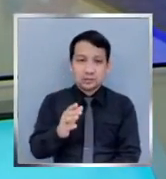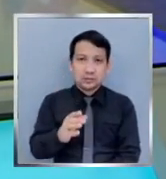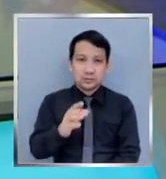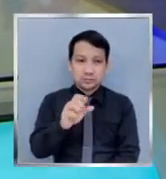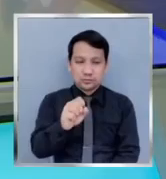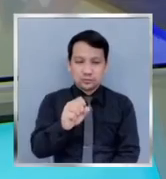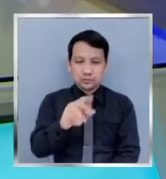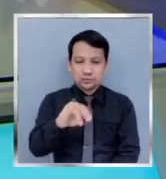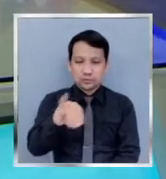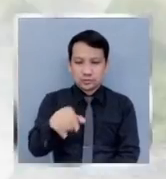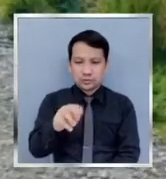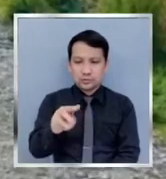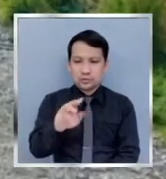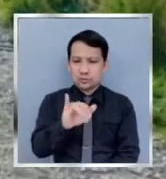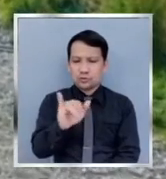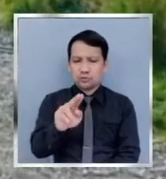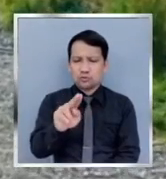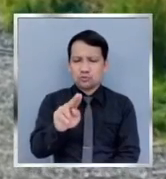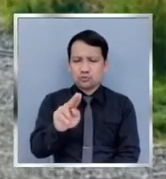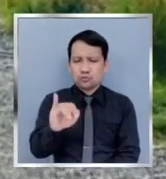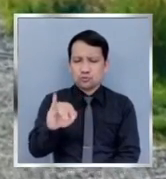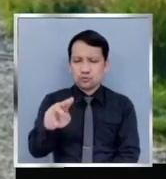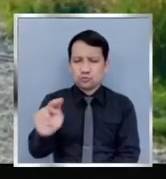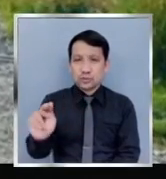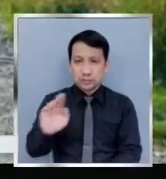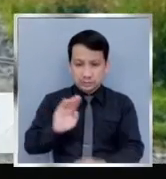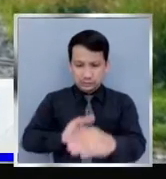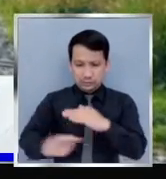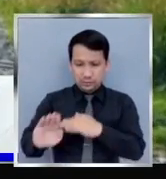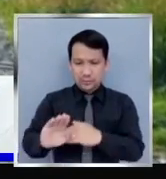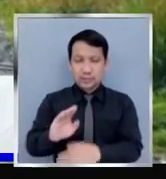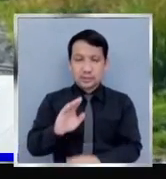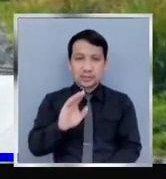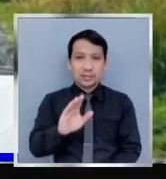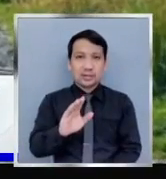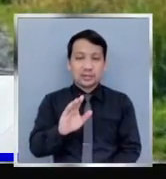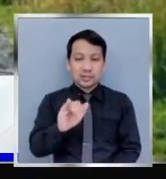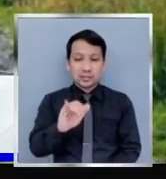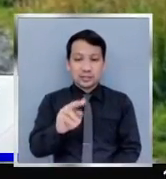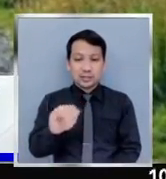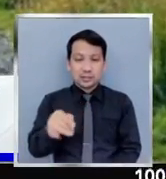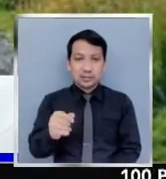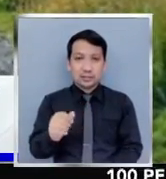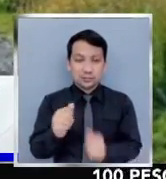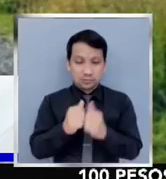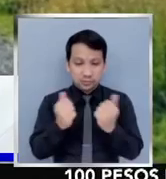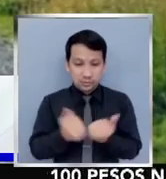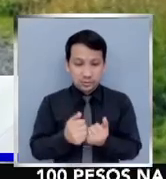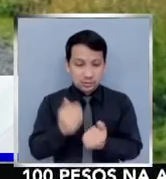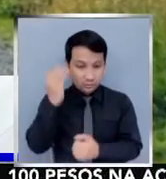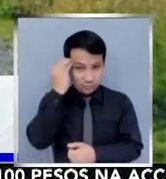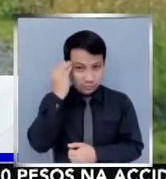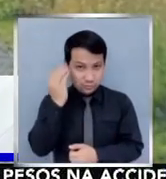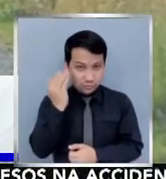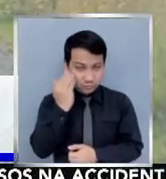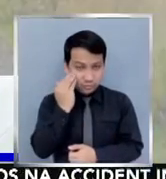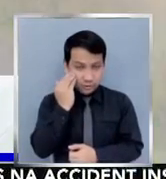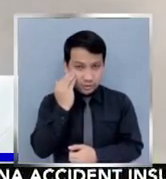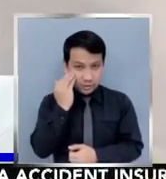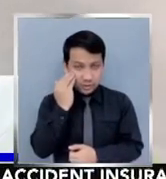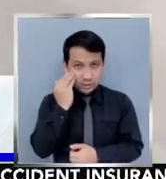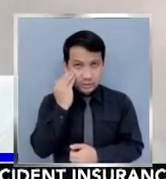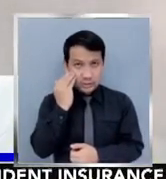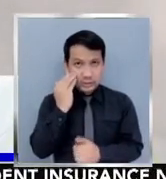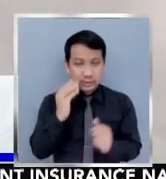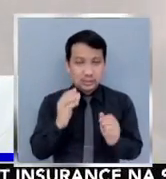Hyun Bin. Nanganak na kasi si Yejin na pagkumpirma ng kanyang agency sa isang Korean entertainment outlet. At good news